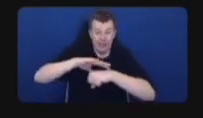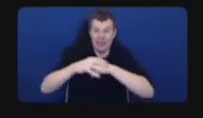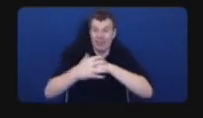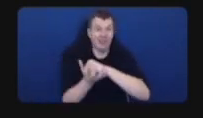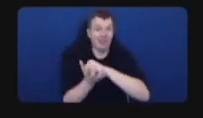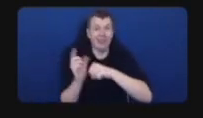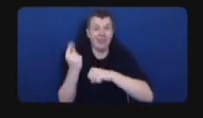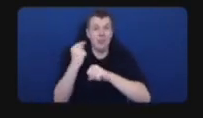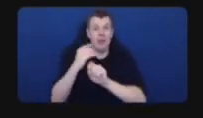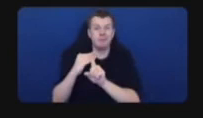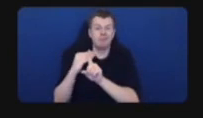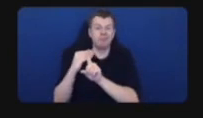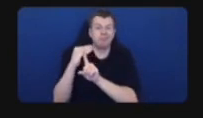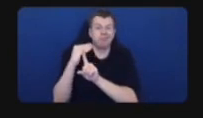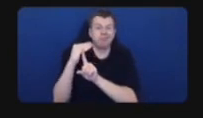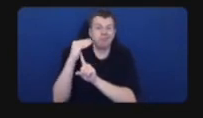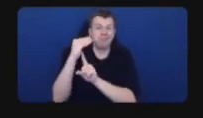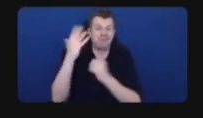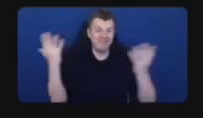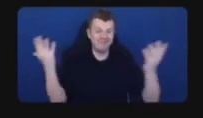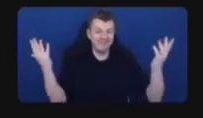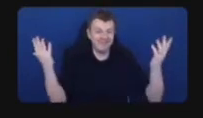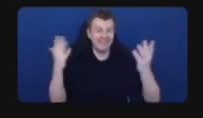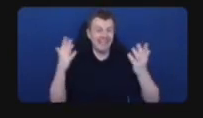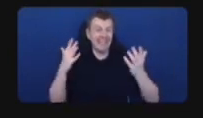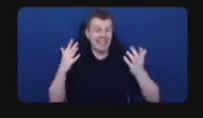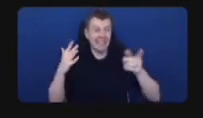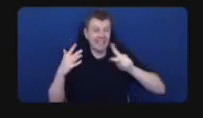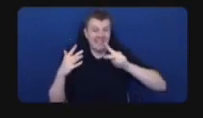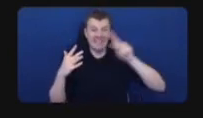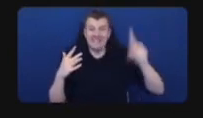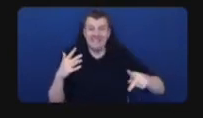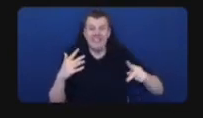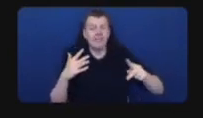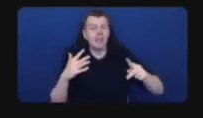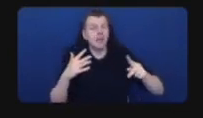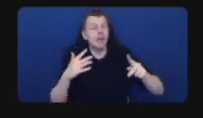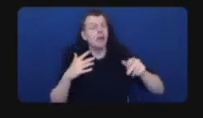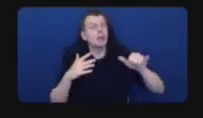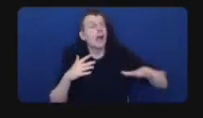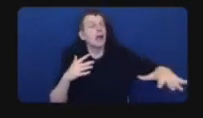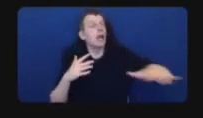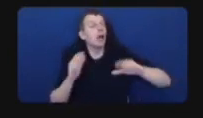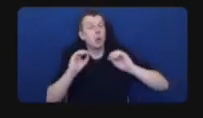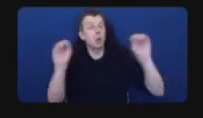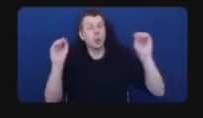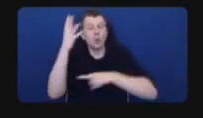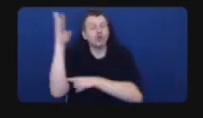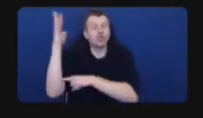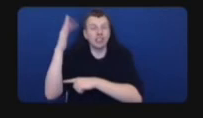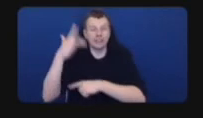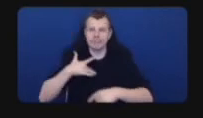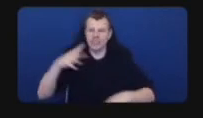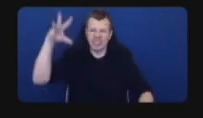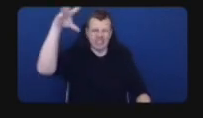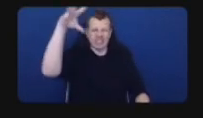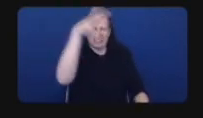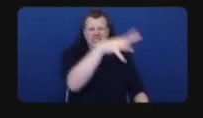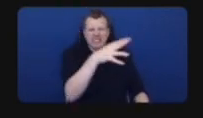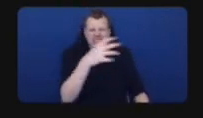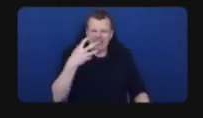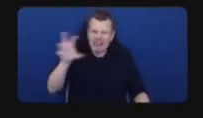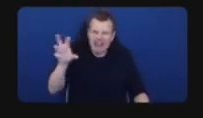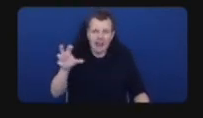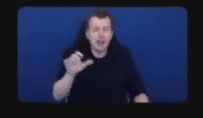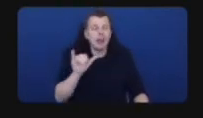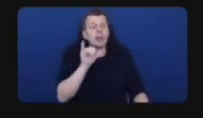天气变化呢是让我们的气候变化呢是让我们这里全球的会变。天气